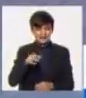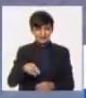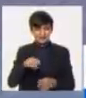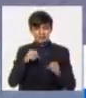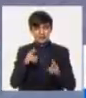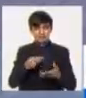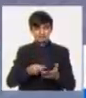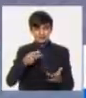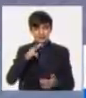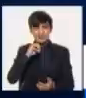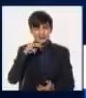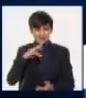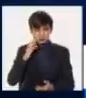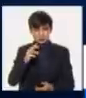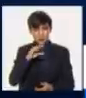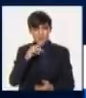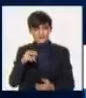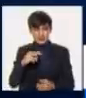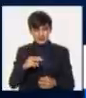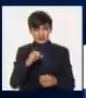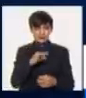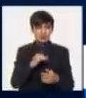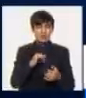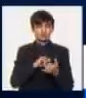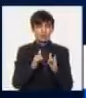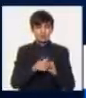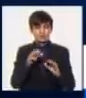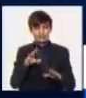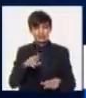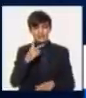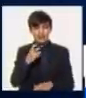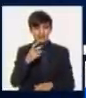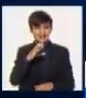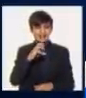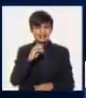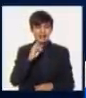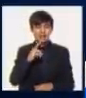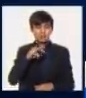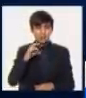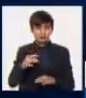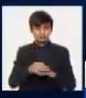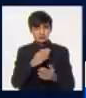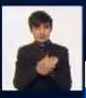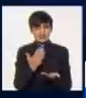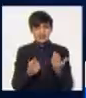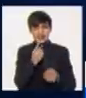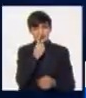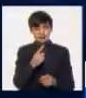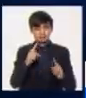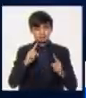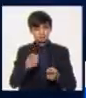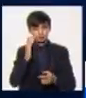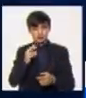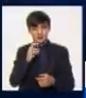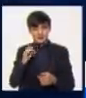для тестирования на ковид. Что касается Усть-Каменогорска, то он поделен на 200 секторов. Если в одном из них обнаружат коронавирус, то на